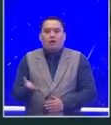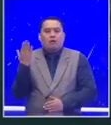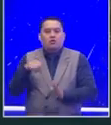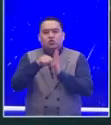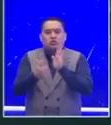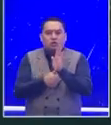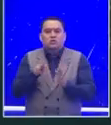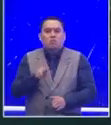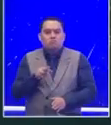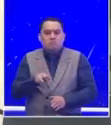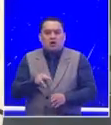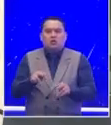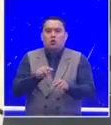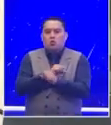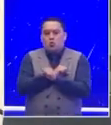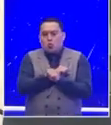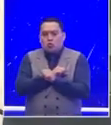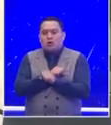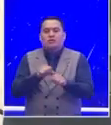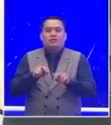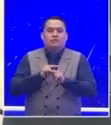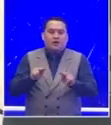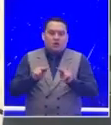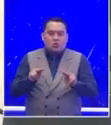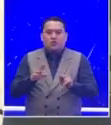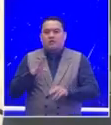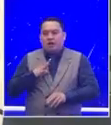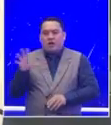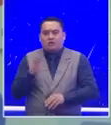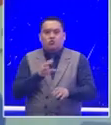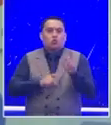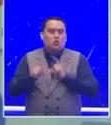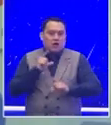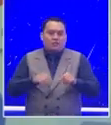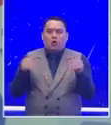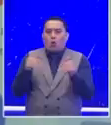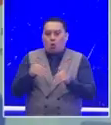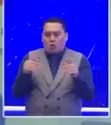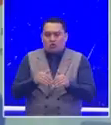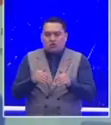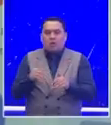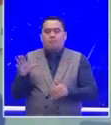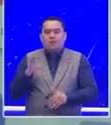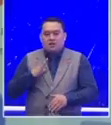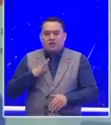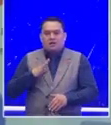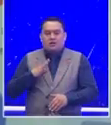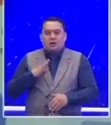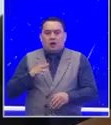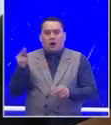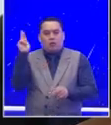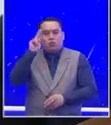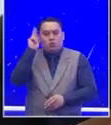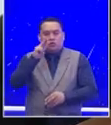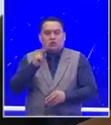16 марта все педагоги и учащиеся школ вышли на каникулы, а студенты из среднеспециальных учебных заведений и вузов